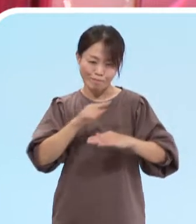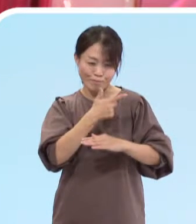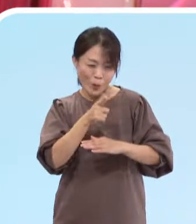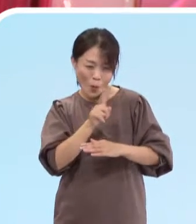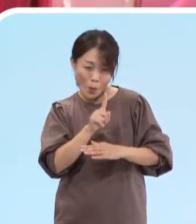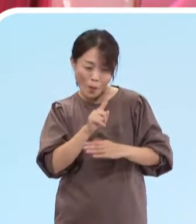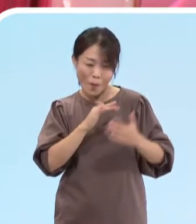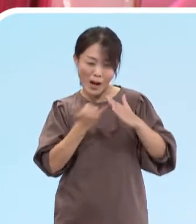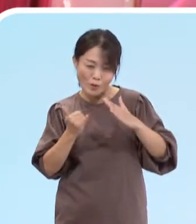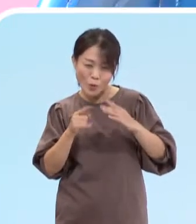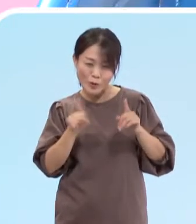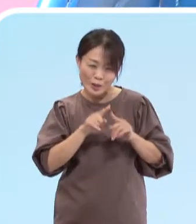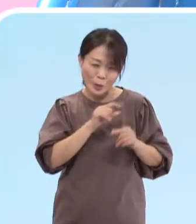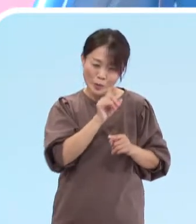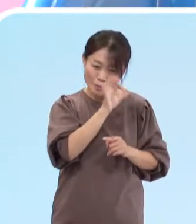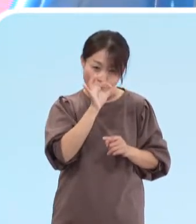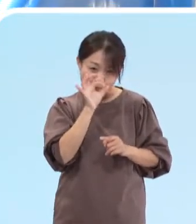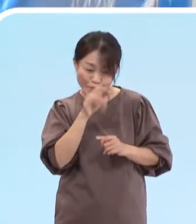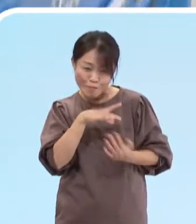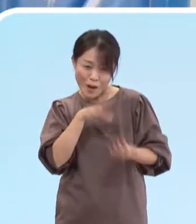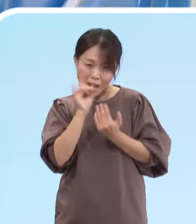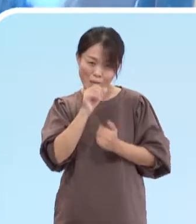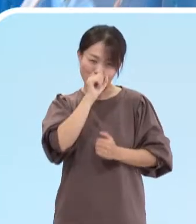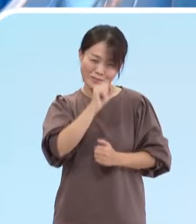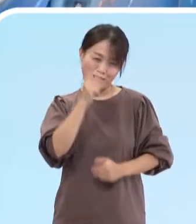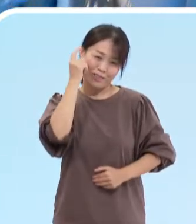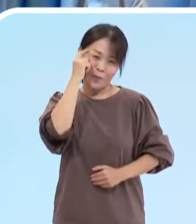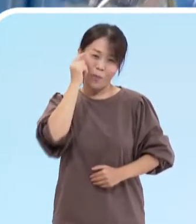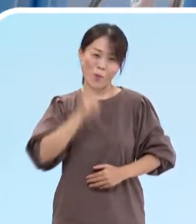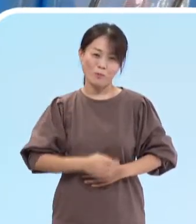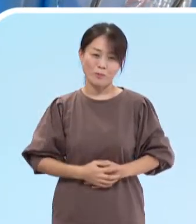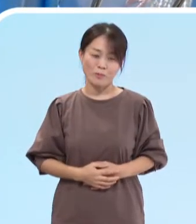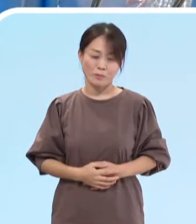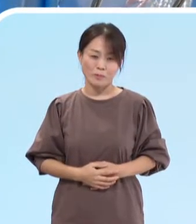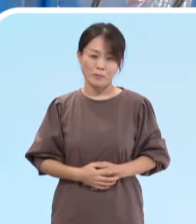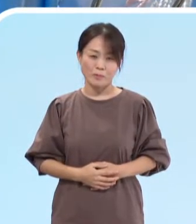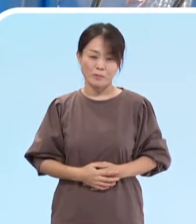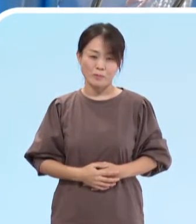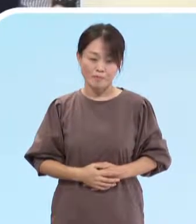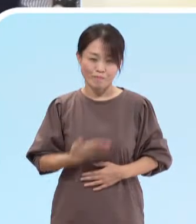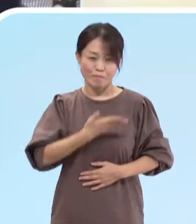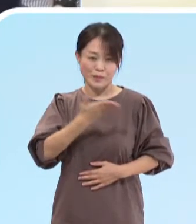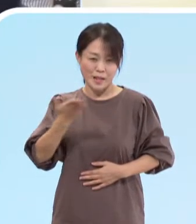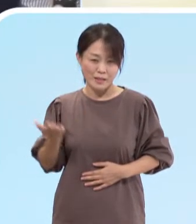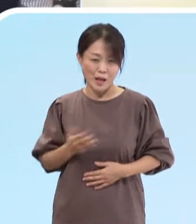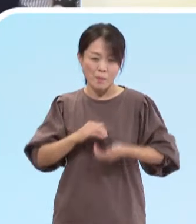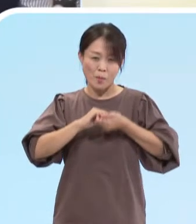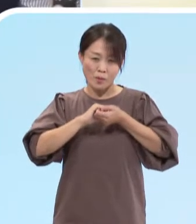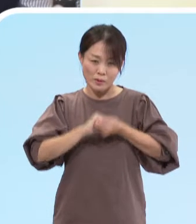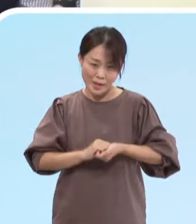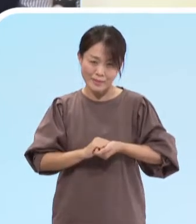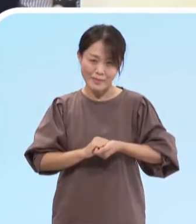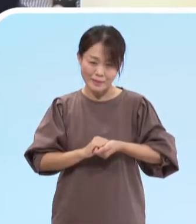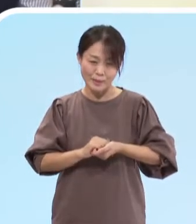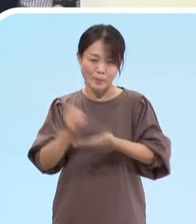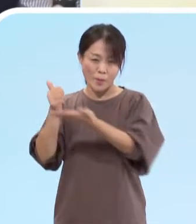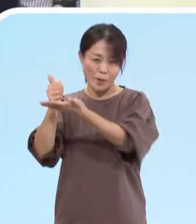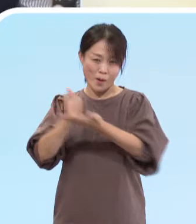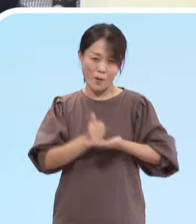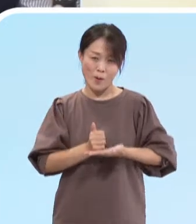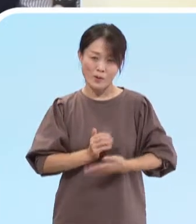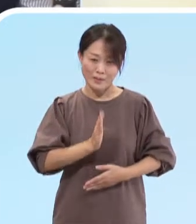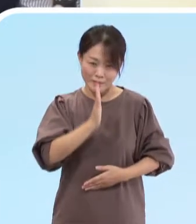の違いを見ながら、家族で楽しくランドセル選びをしていただければと思います。 皆さんもぜひセイ